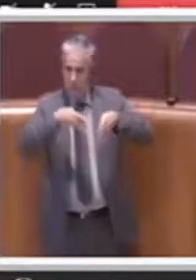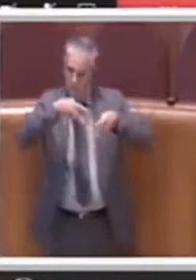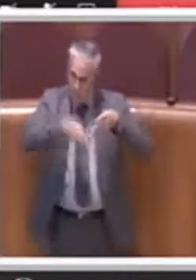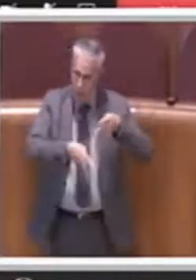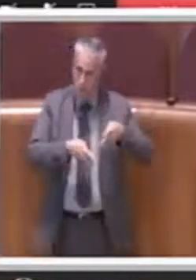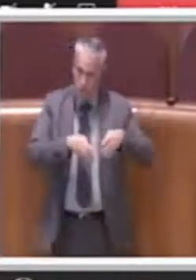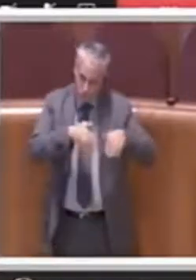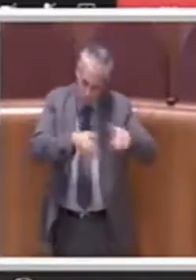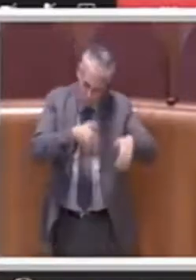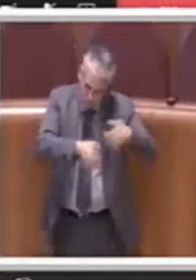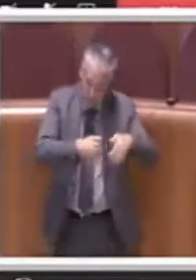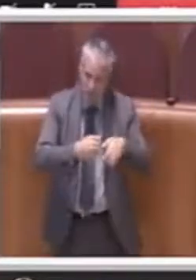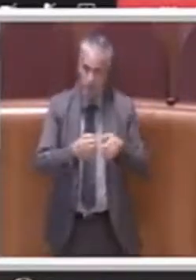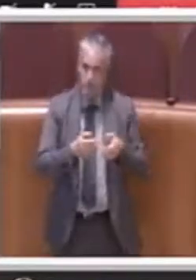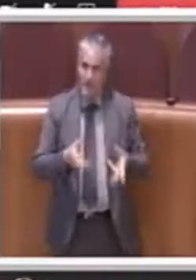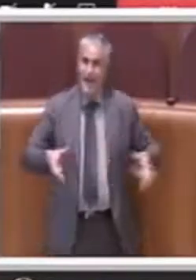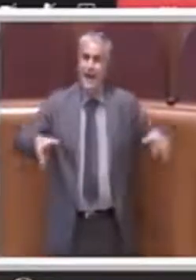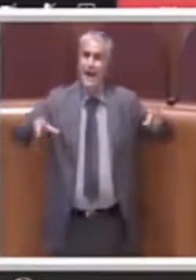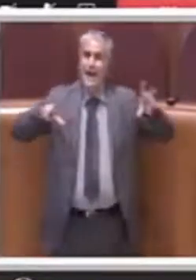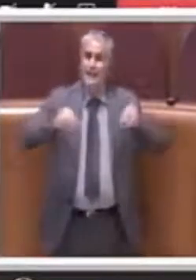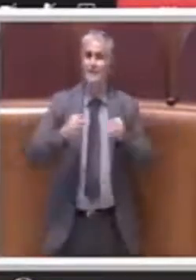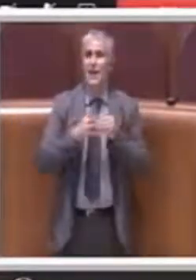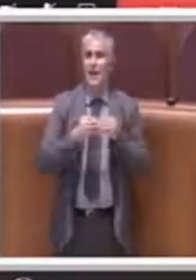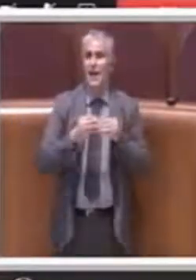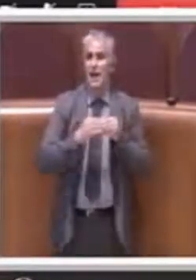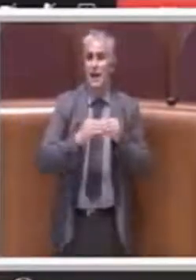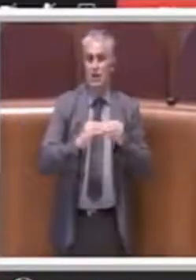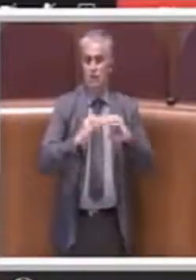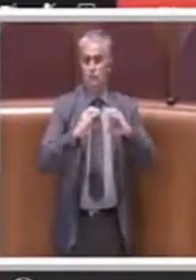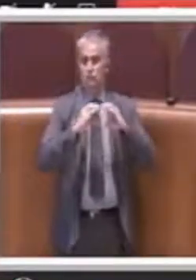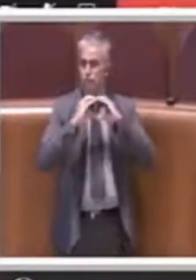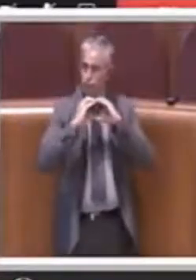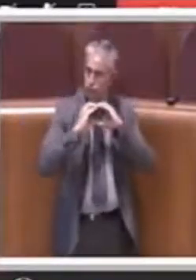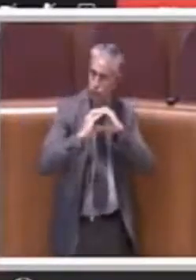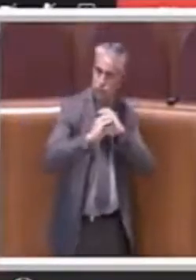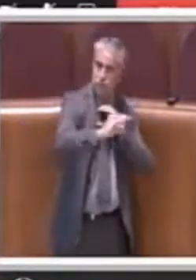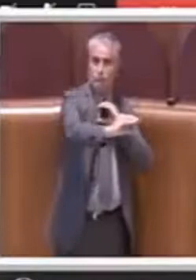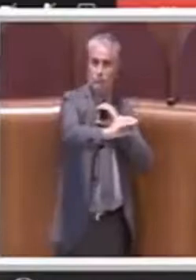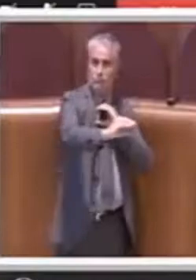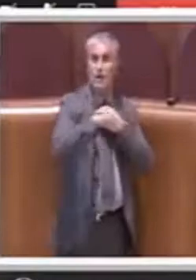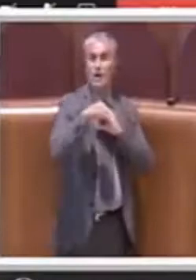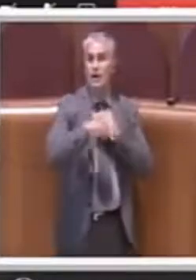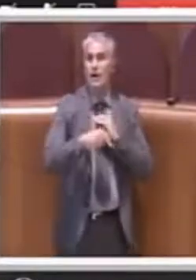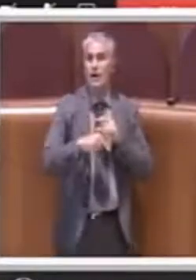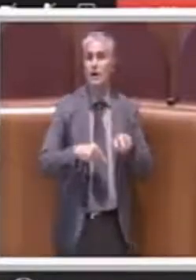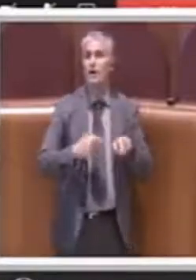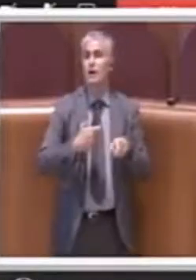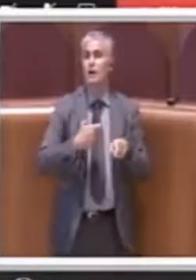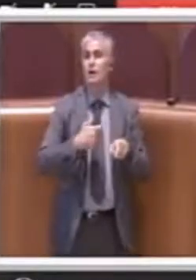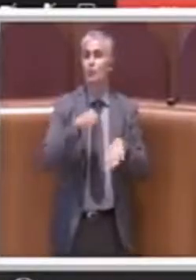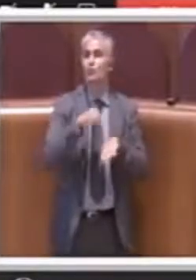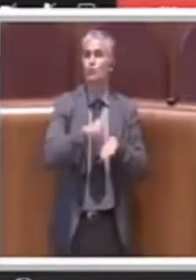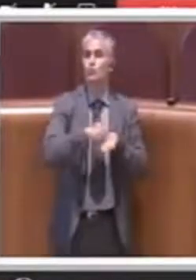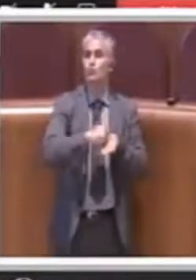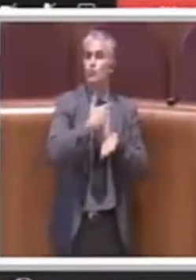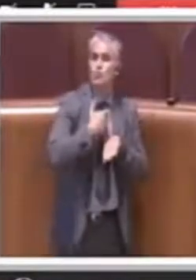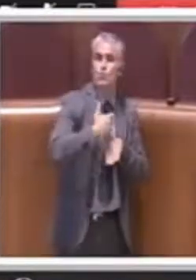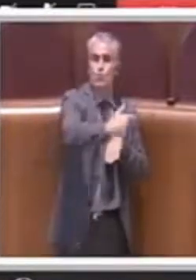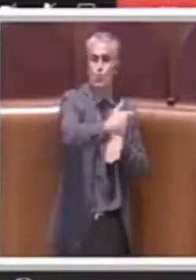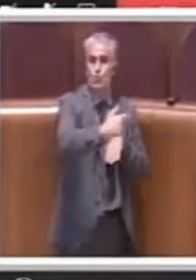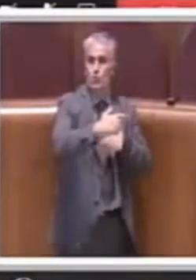E rifacendo un certo spessore di manto stradale fa sì che le strade siano non solo